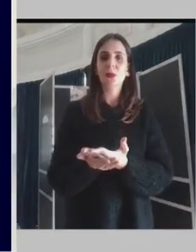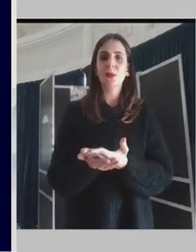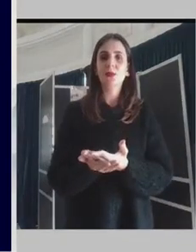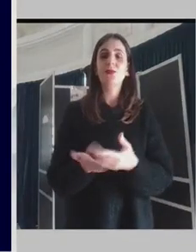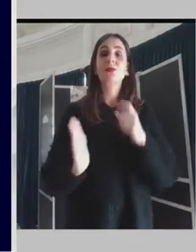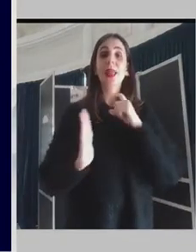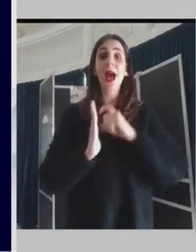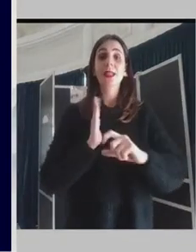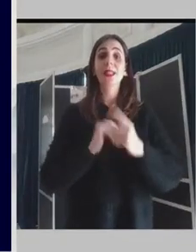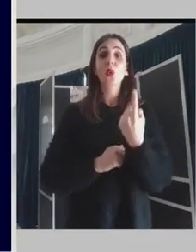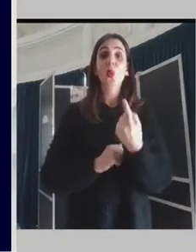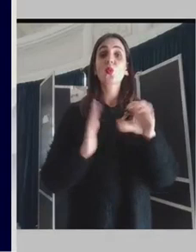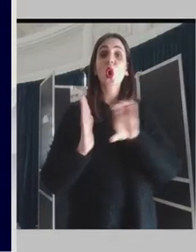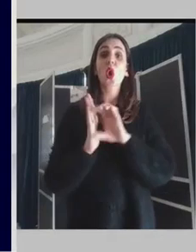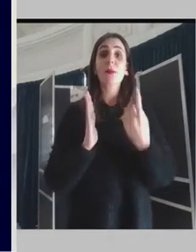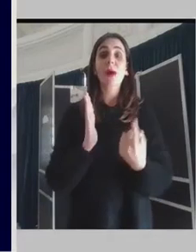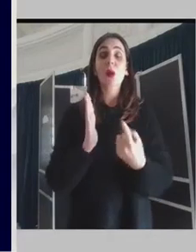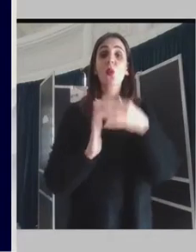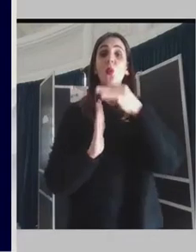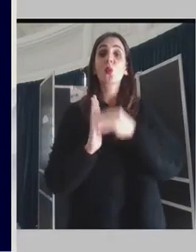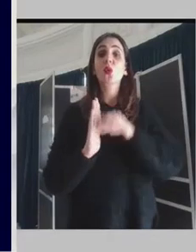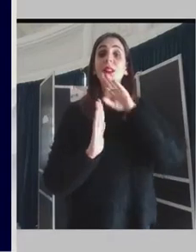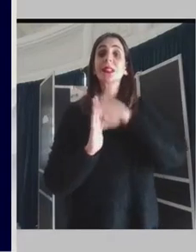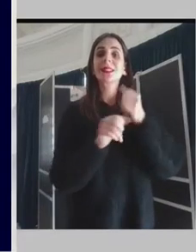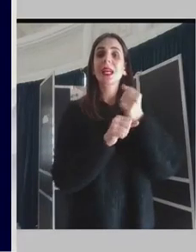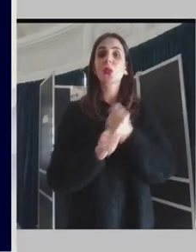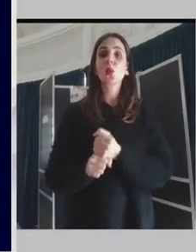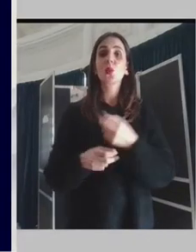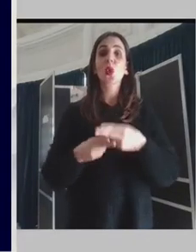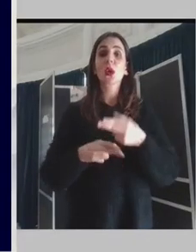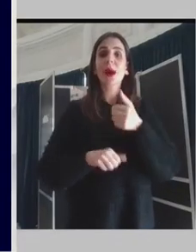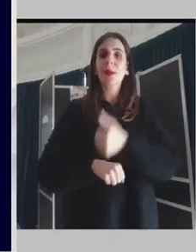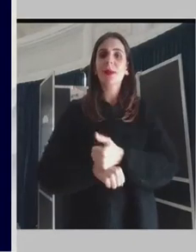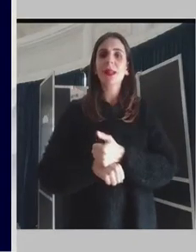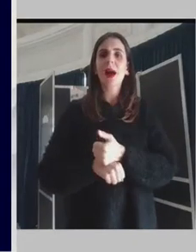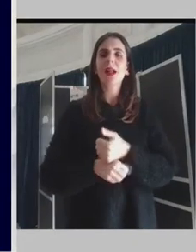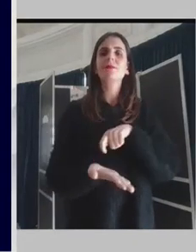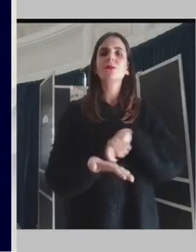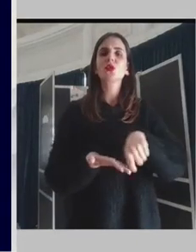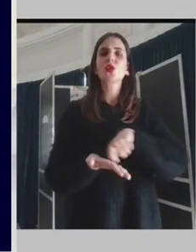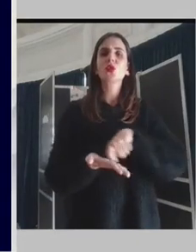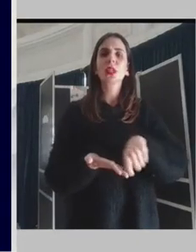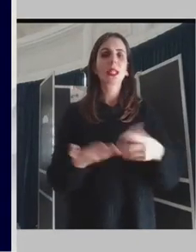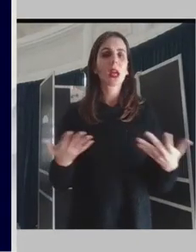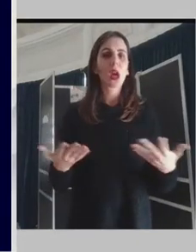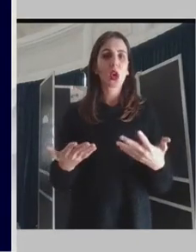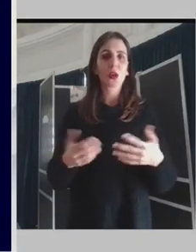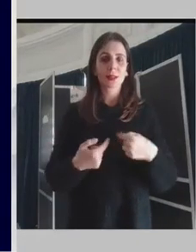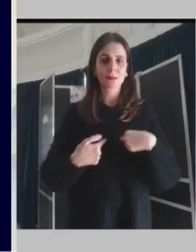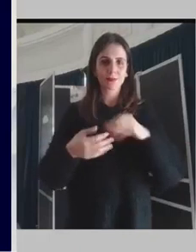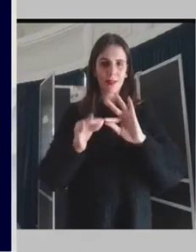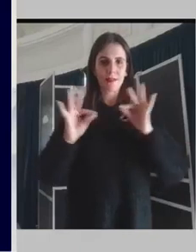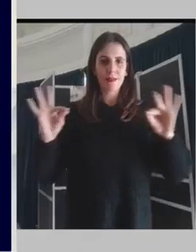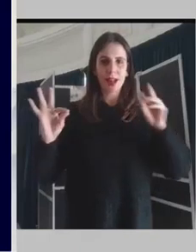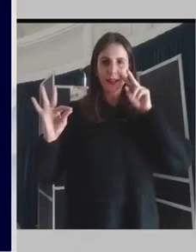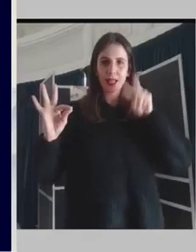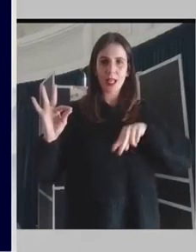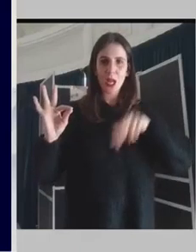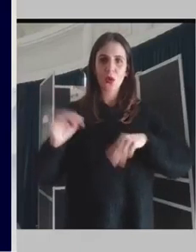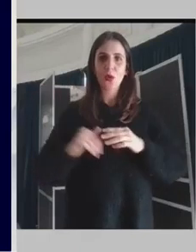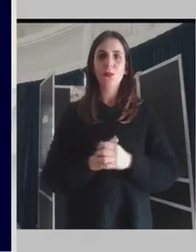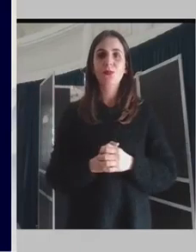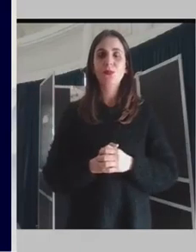l'articolo 1,1 dello Statuto di Roma Capitale sottolinea l'impegno, cito testualmente, a